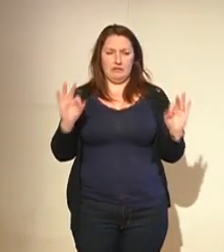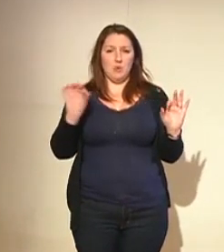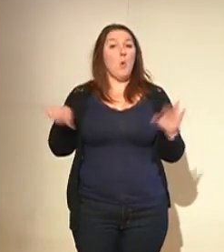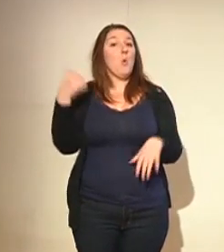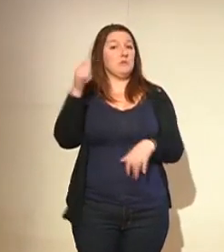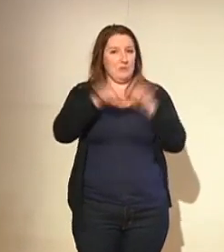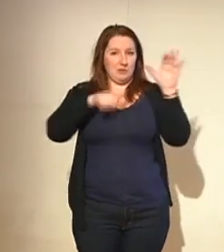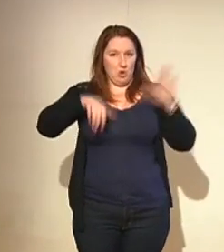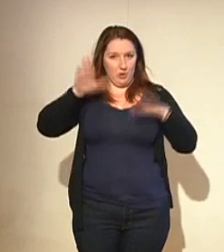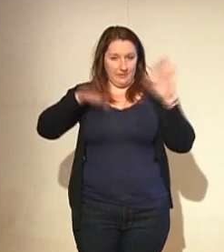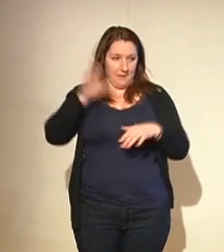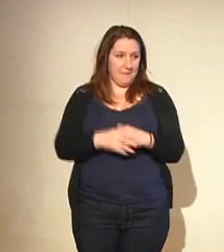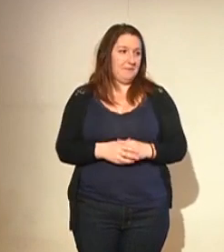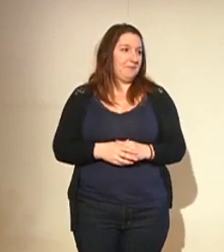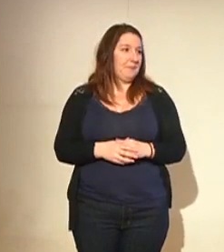11